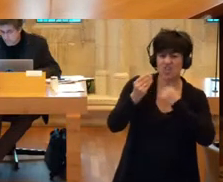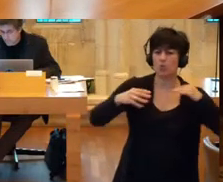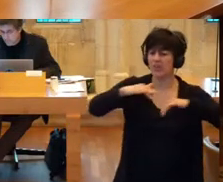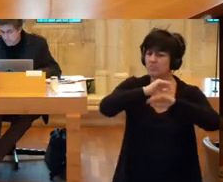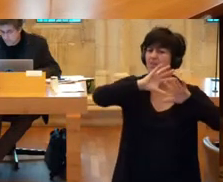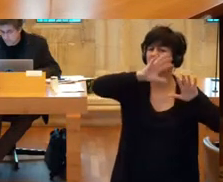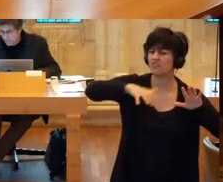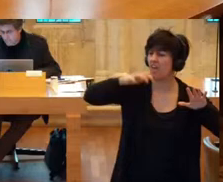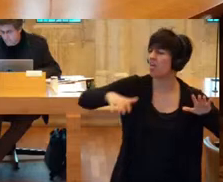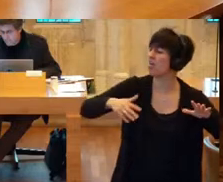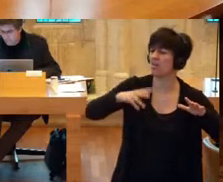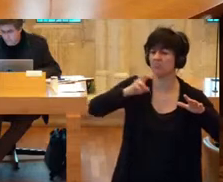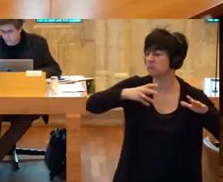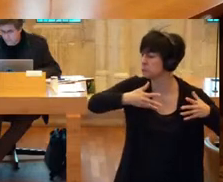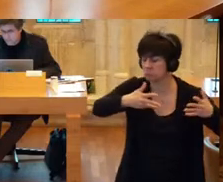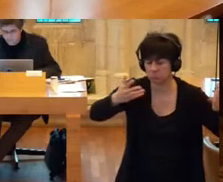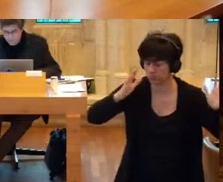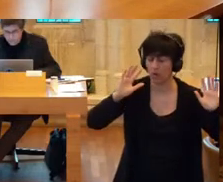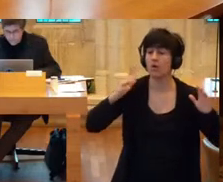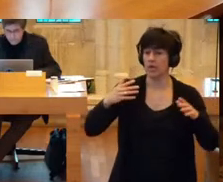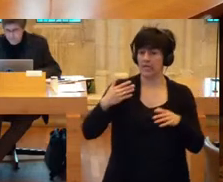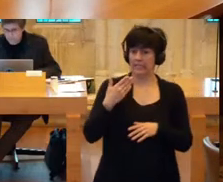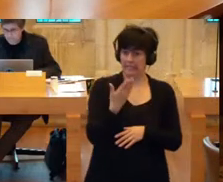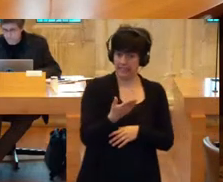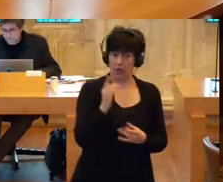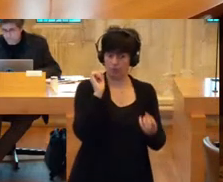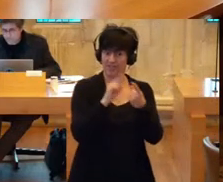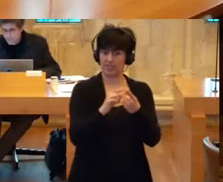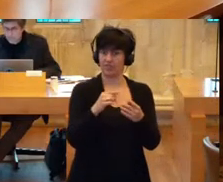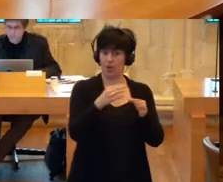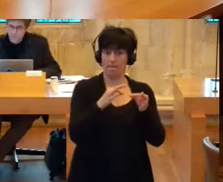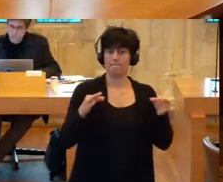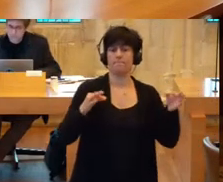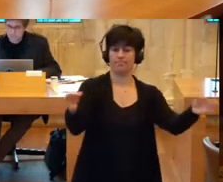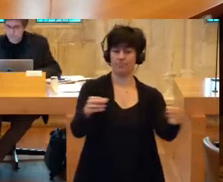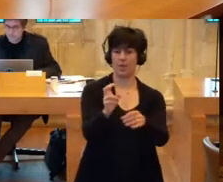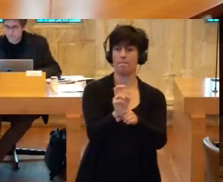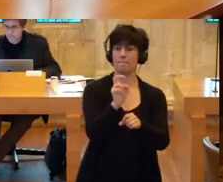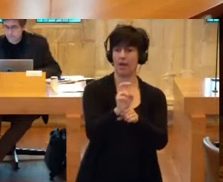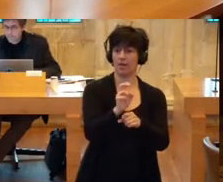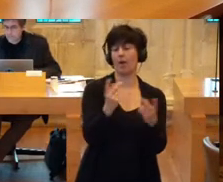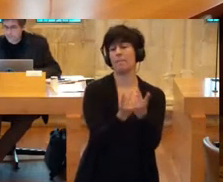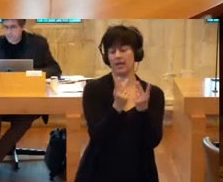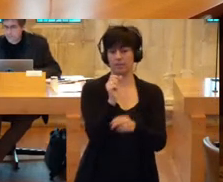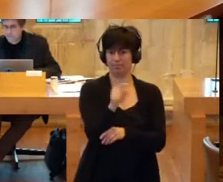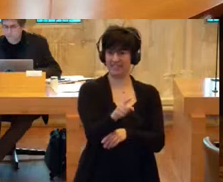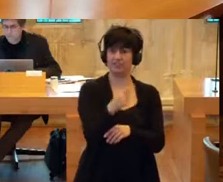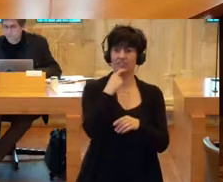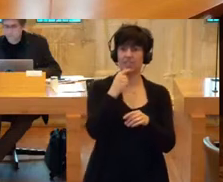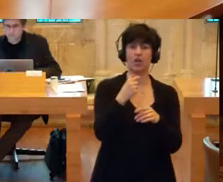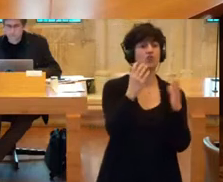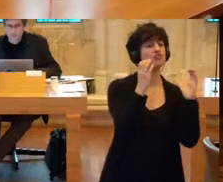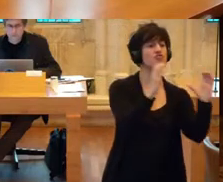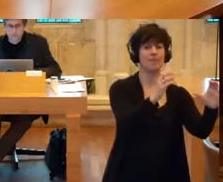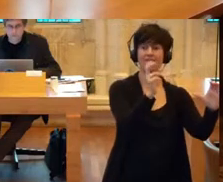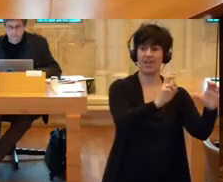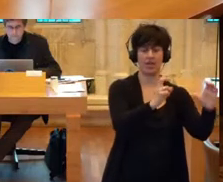le projet vise aussi à ce que le parc Secqueville s'étire jusqu'au chemin vert, ce qui va permettre effectivement